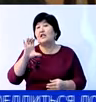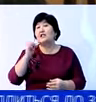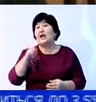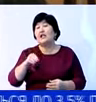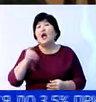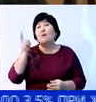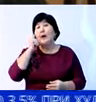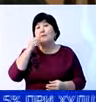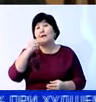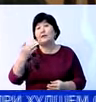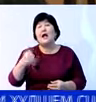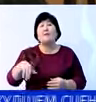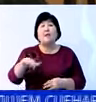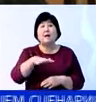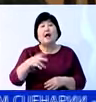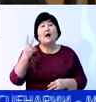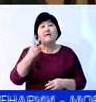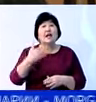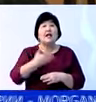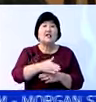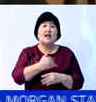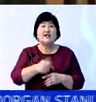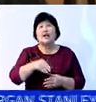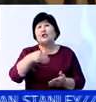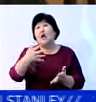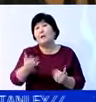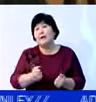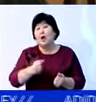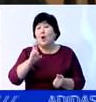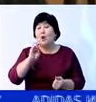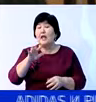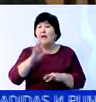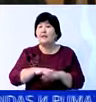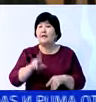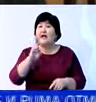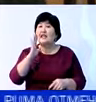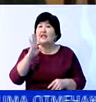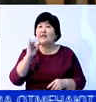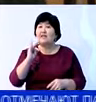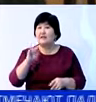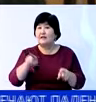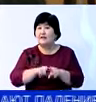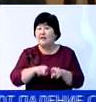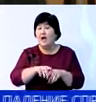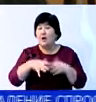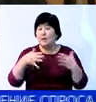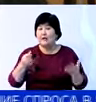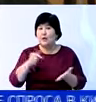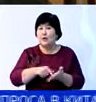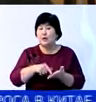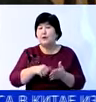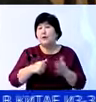мобильных приложениях, на платформах. Вторая часть для потребителей. Онлайн-банкинг похож на Kiwi, WebMoney. Максимальная сумма кэшбэка